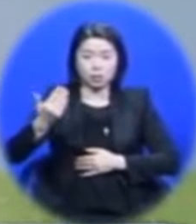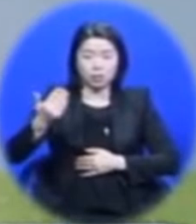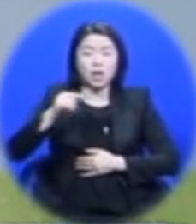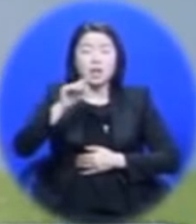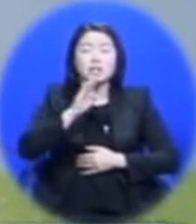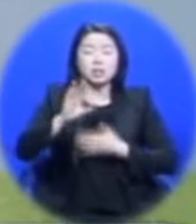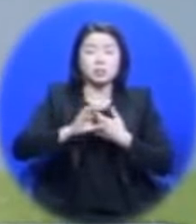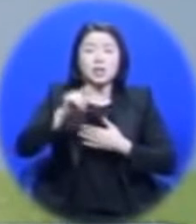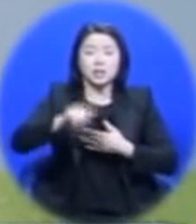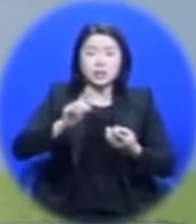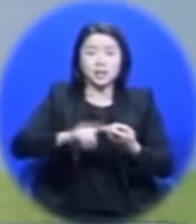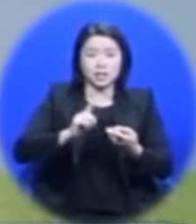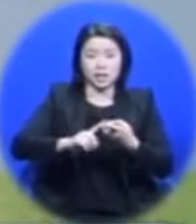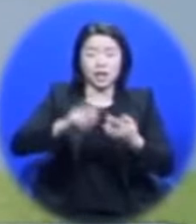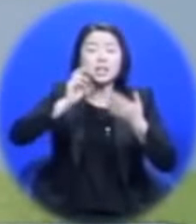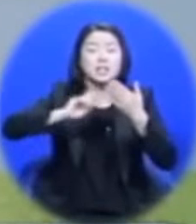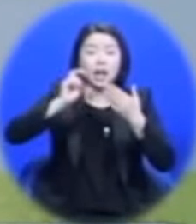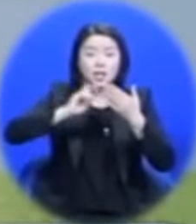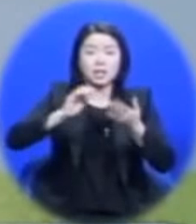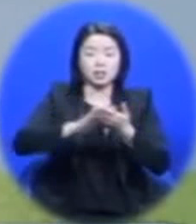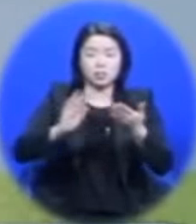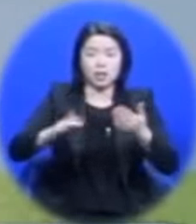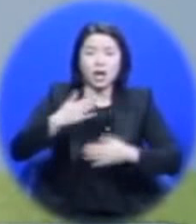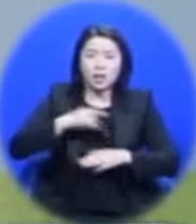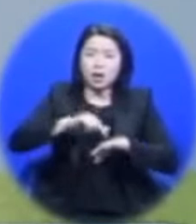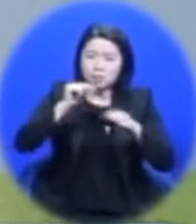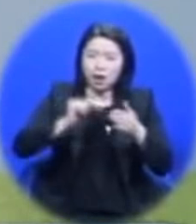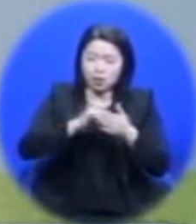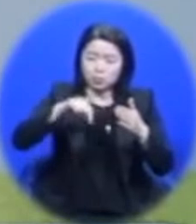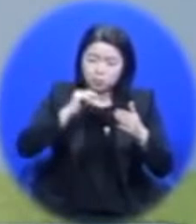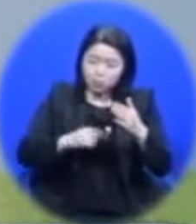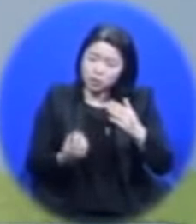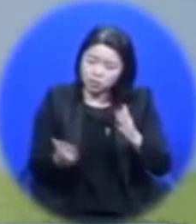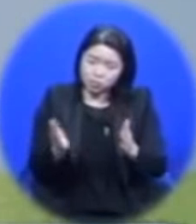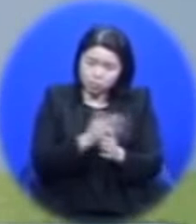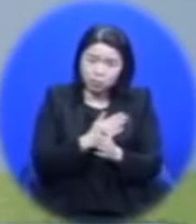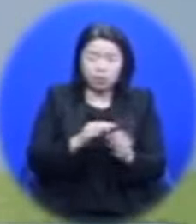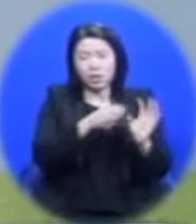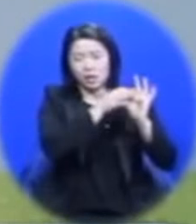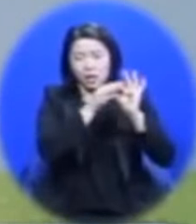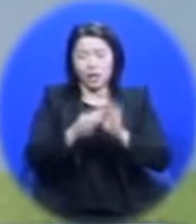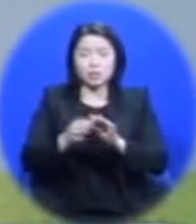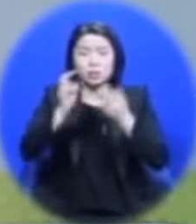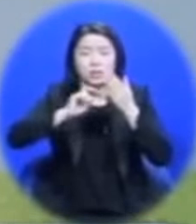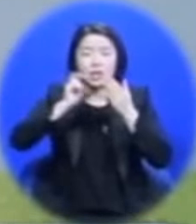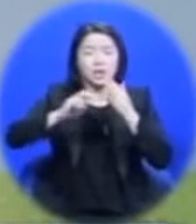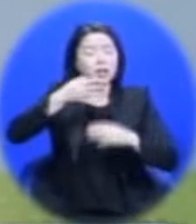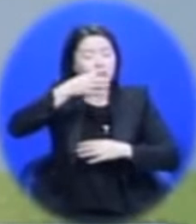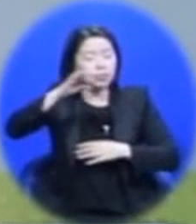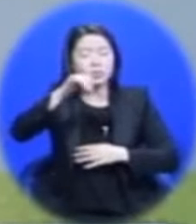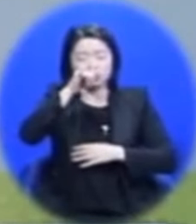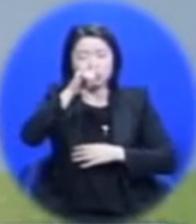그러면 그 자체가 그냥 찬양입니다. 내 마음 속에서부터 계속해서 찬양이 나와요.